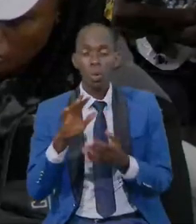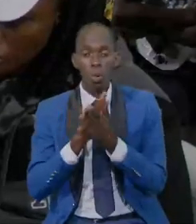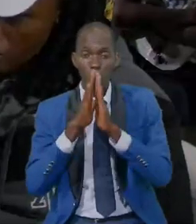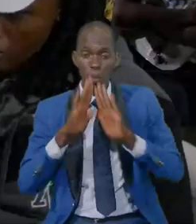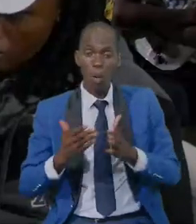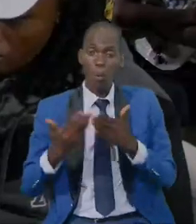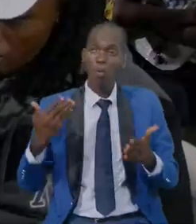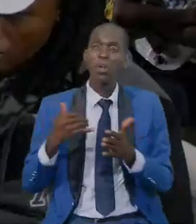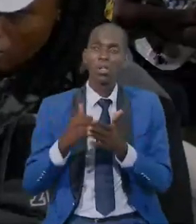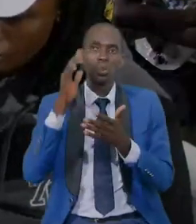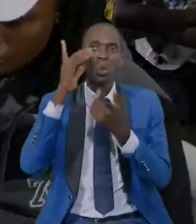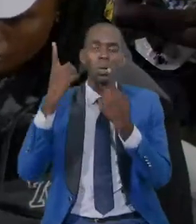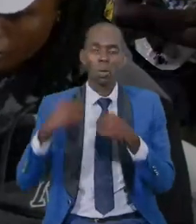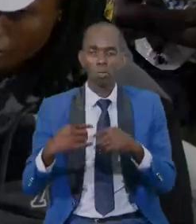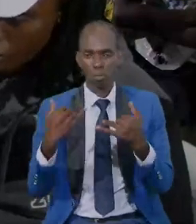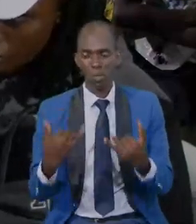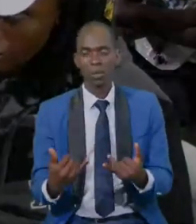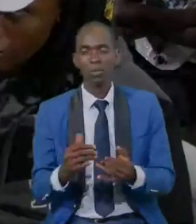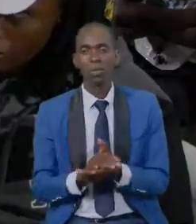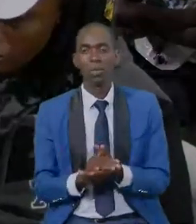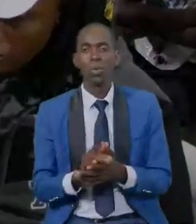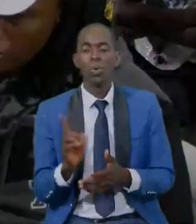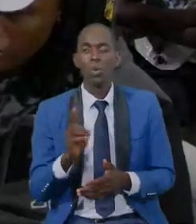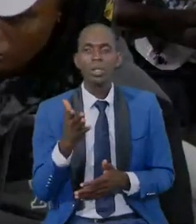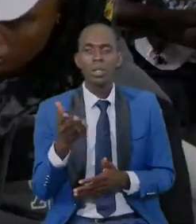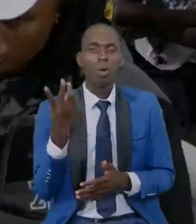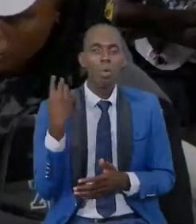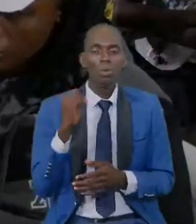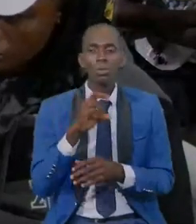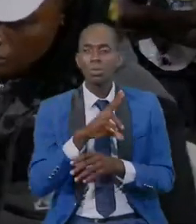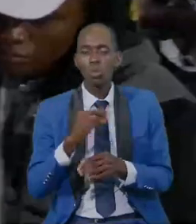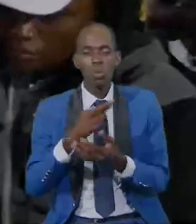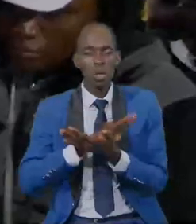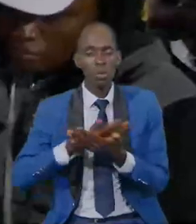Là où la paix n'était pas, la paix entre là-bas.